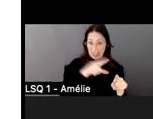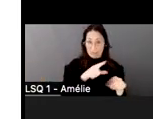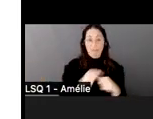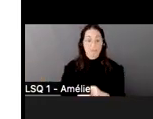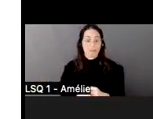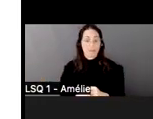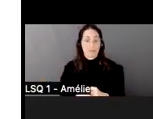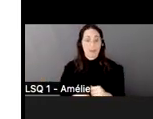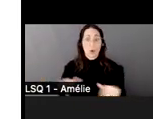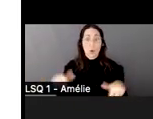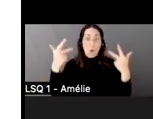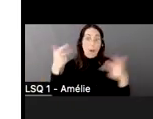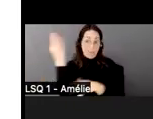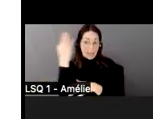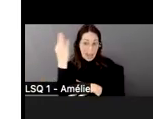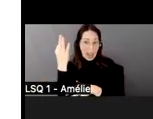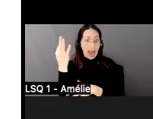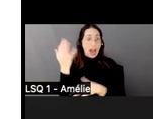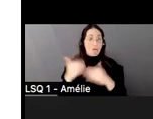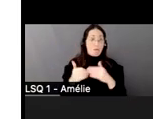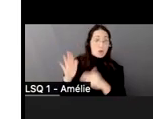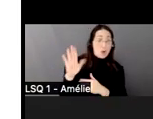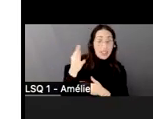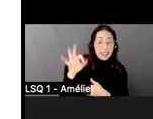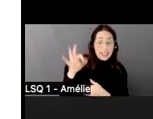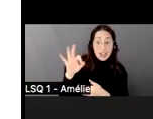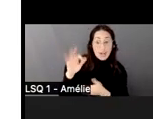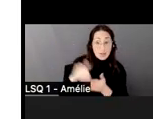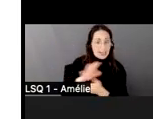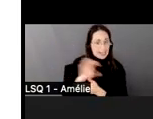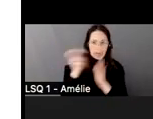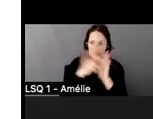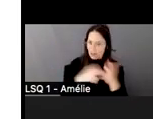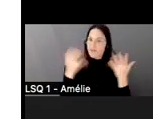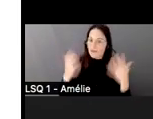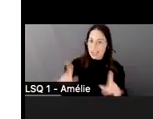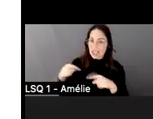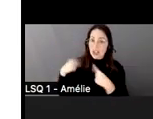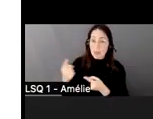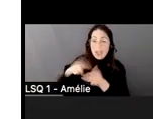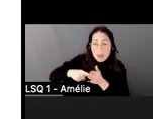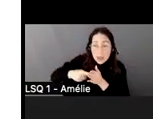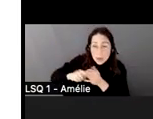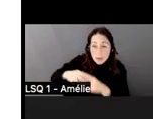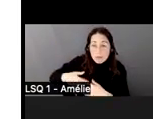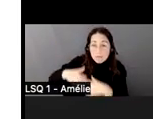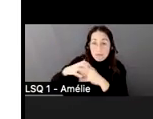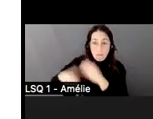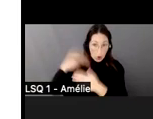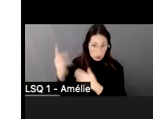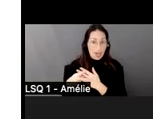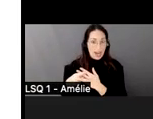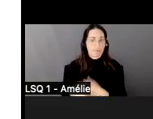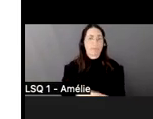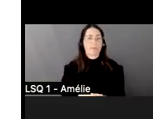Et pour les webinaires, nous avons eu plus de 19 500 inscrits à nos webinaires depuis le début du projet. Les